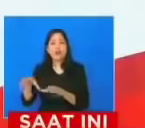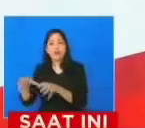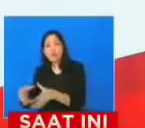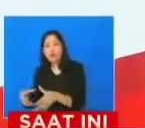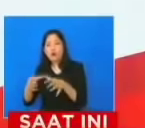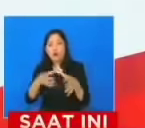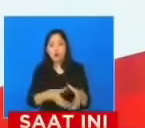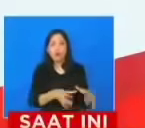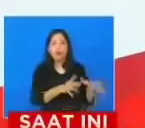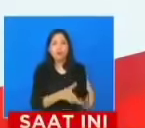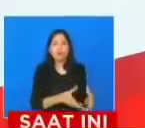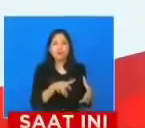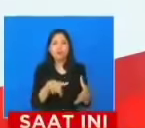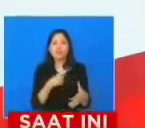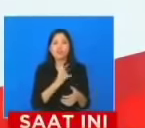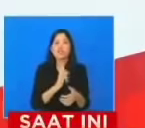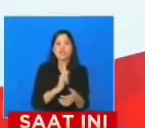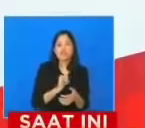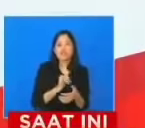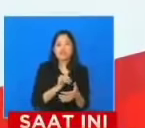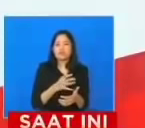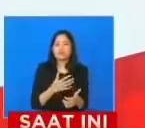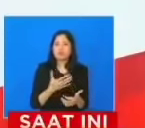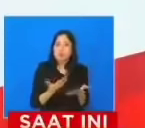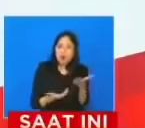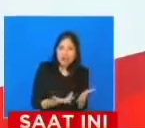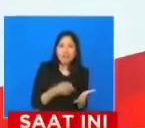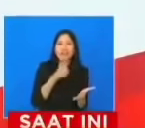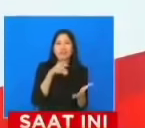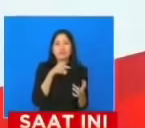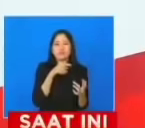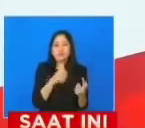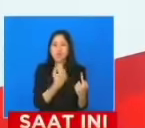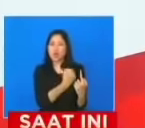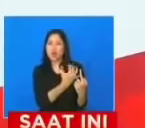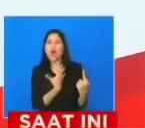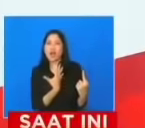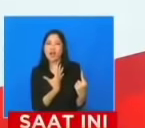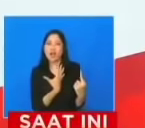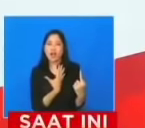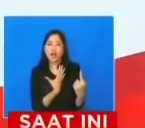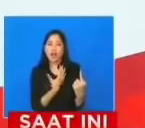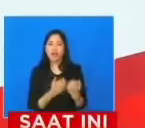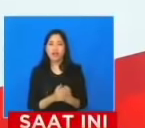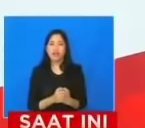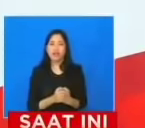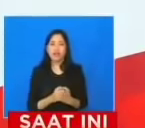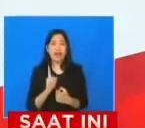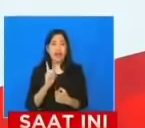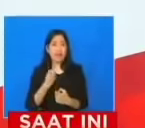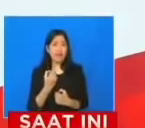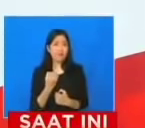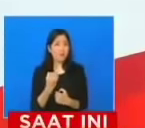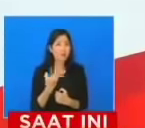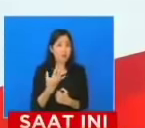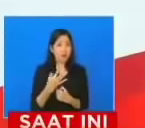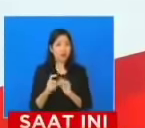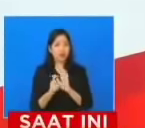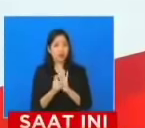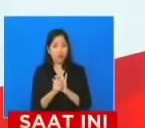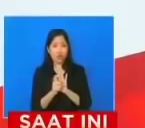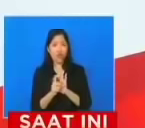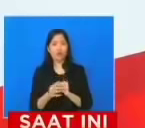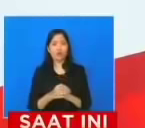kelompok-kelompok yang potensial menjadi sumber penularan. Di antaranya adalah kontak